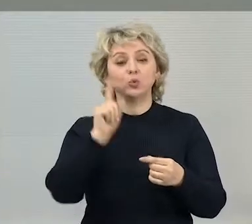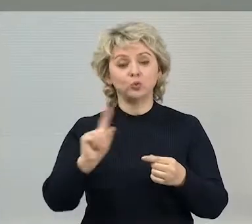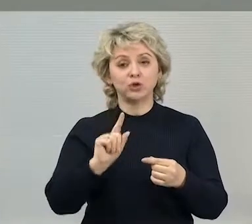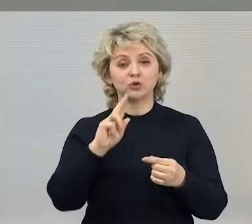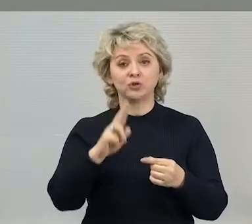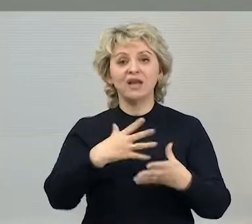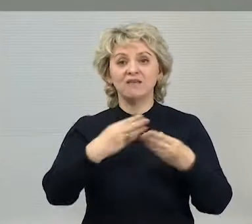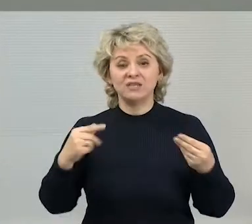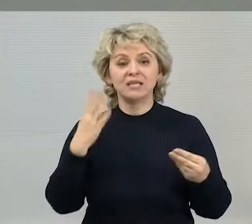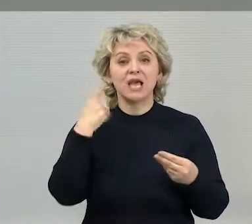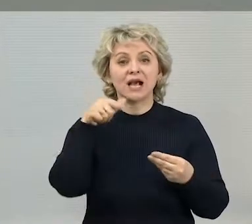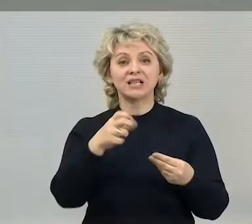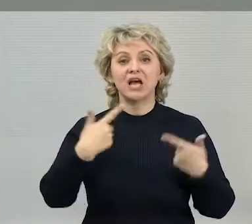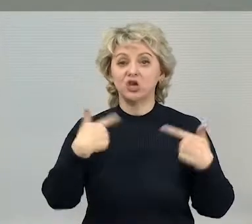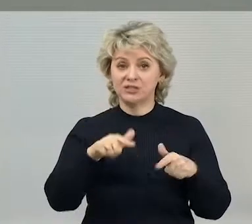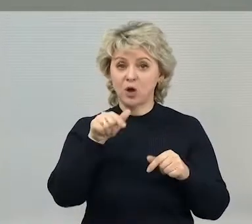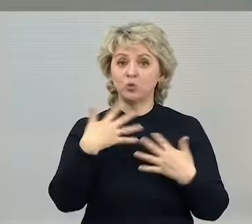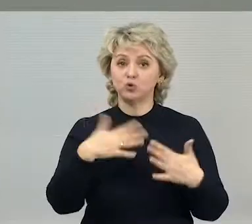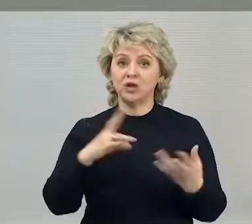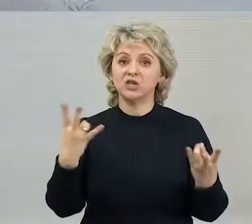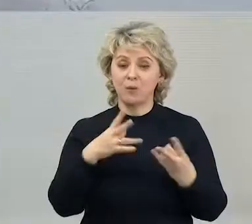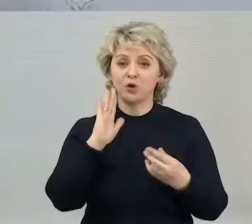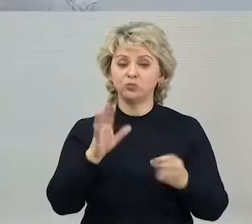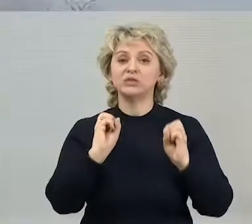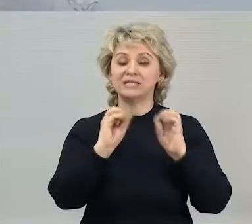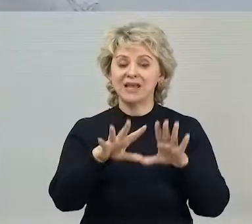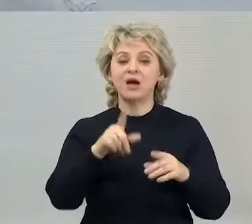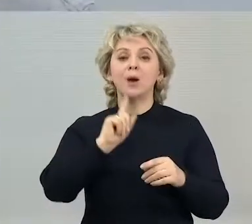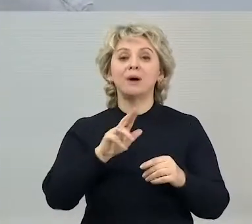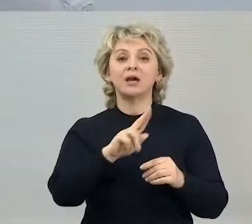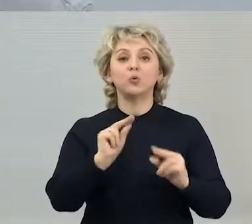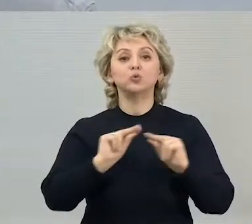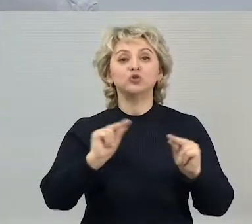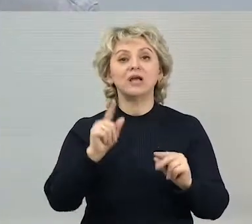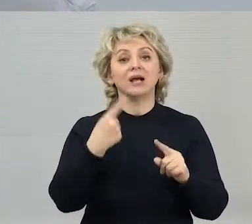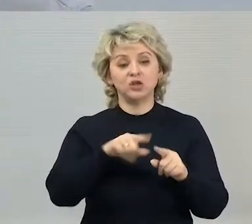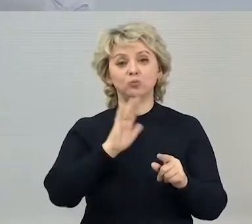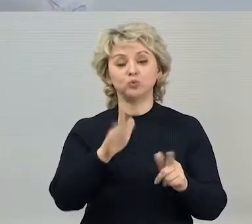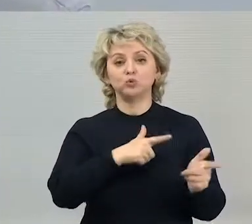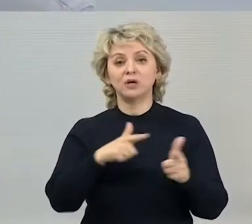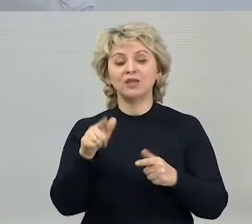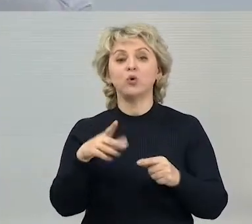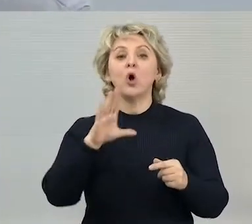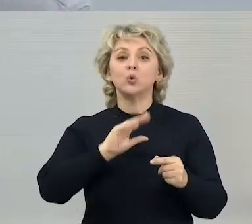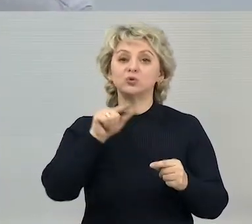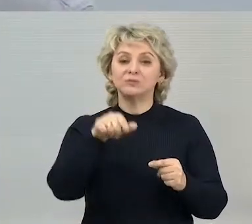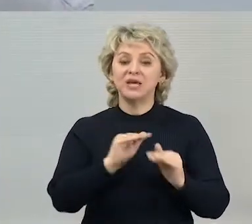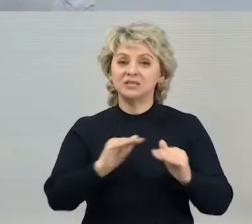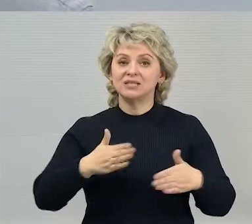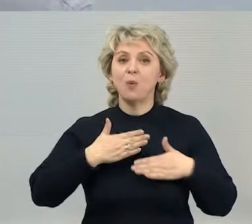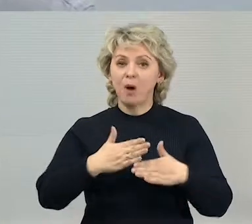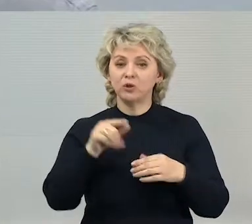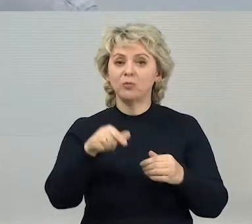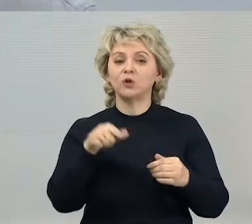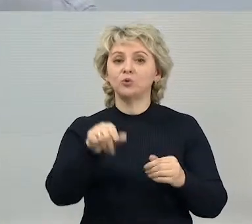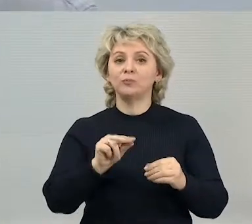к весне, когда ЕГЭ уже будет необходимо сдавать, по крайней мере, учителя будут к этому готовы. Но вот успеют ли они ребят